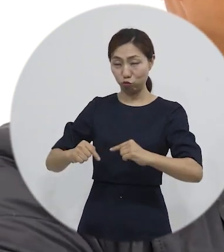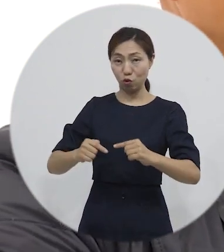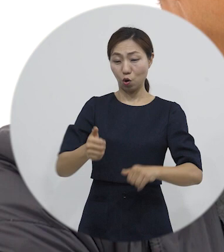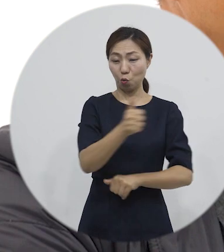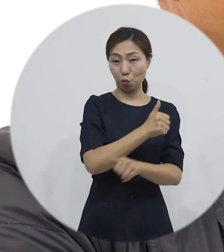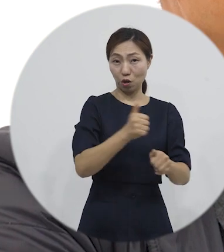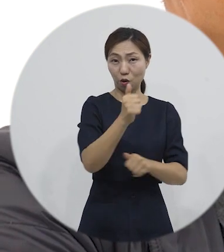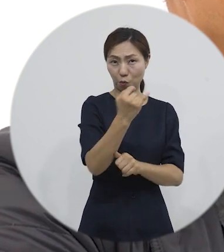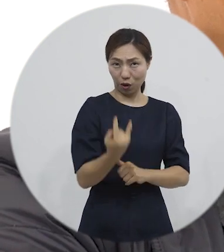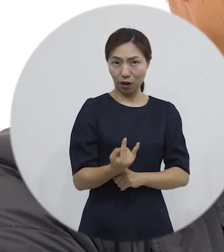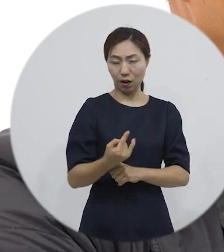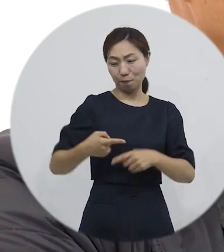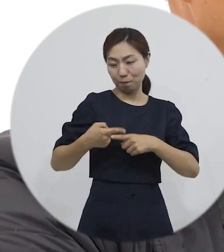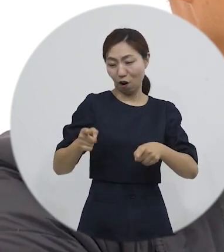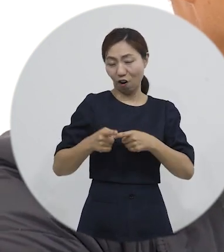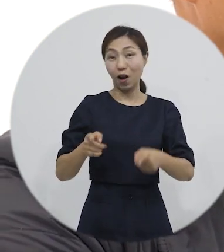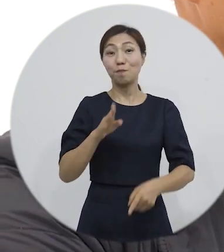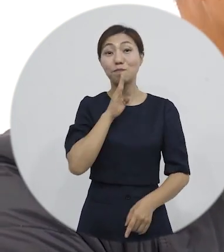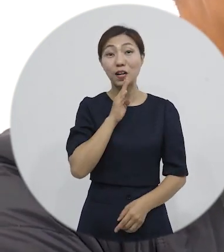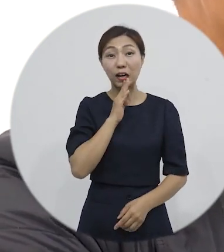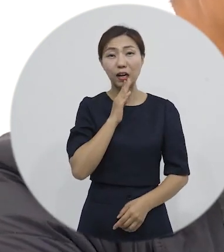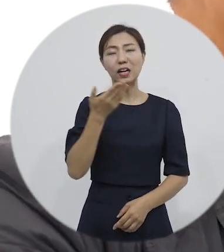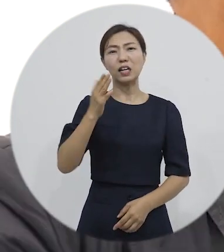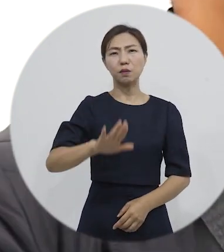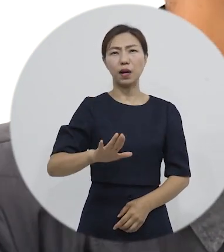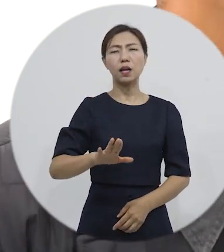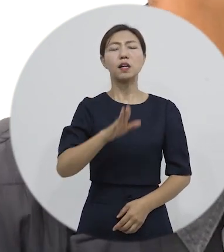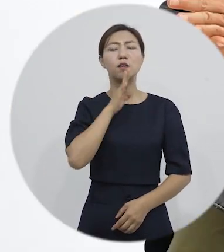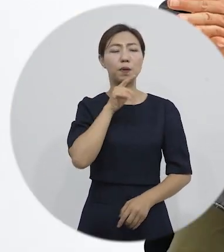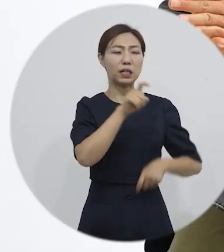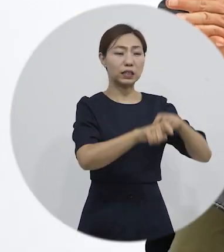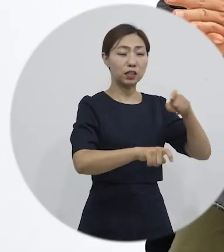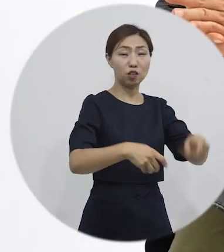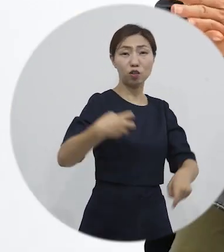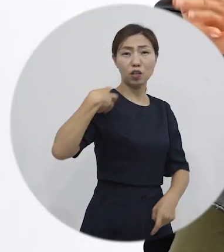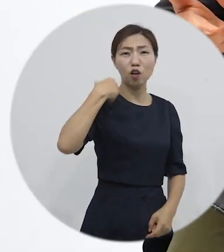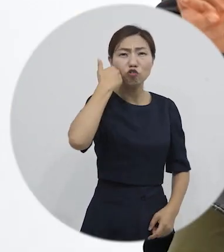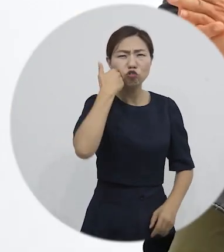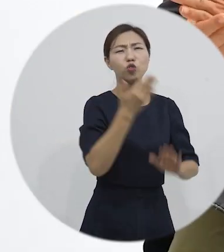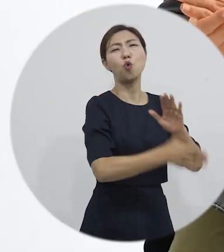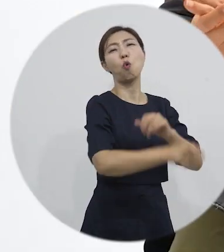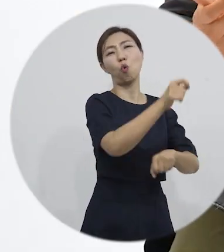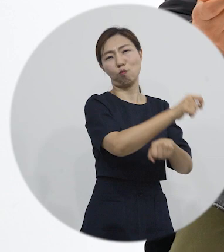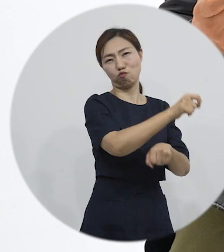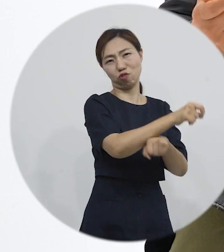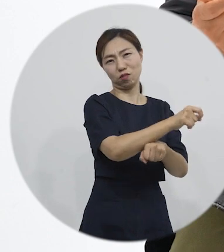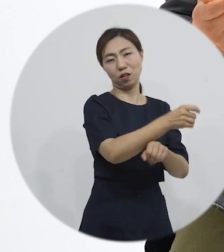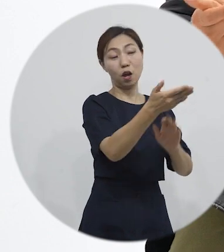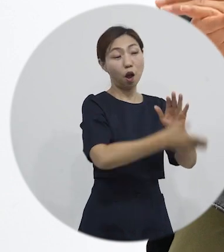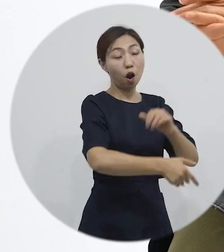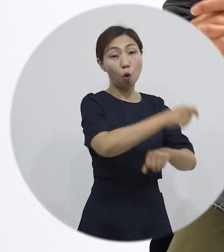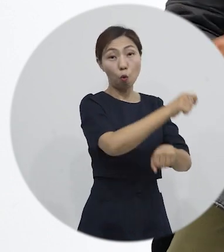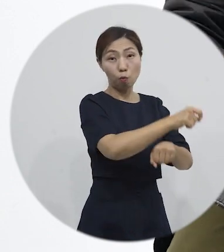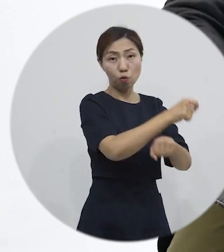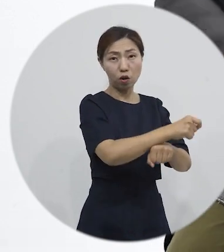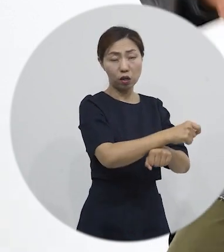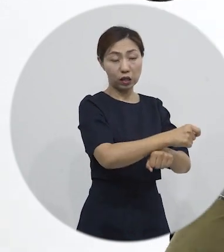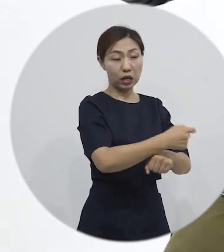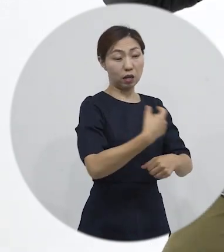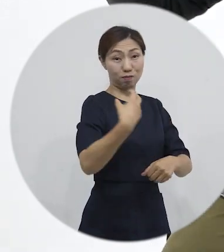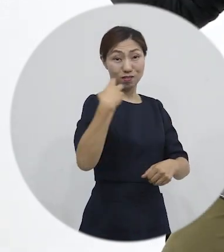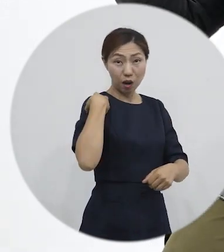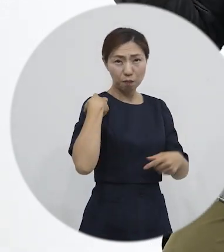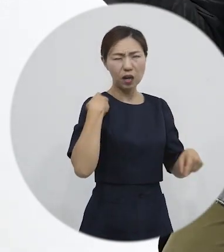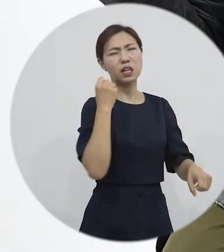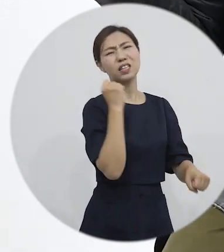결정하지만 결국에 그 사업을 집행하는 것은 행정에 있는 사업부서입니다. 그리고 행정에 있는 사업부서는요 이미